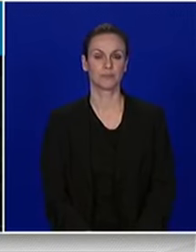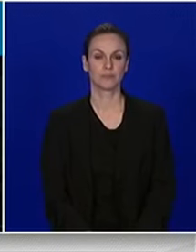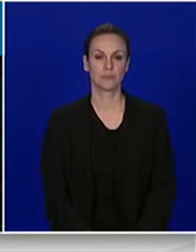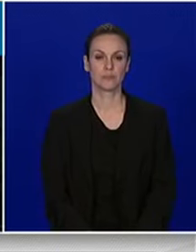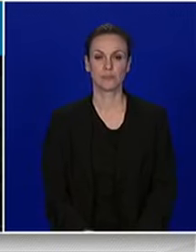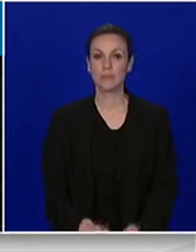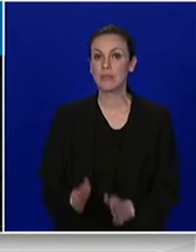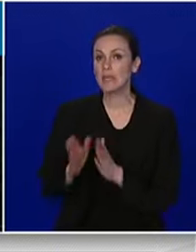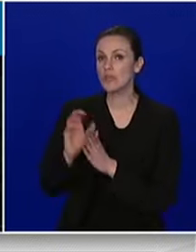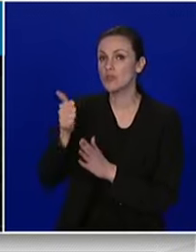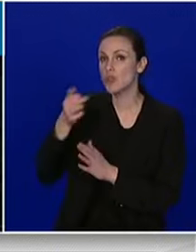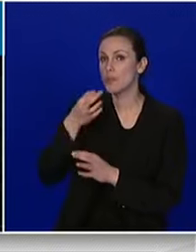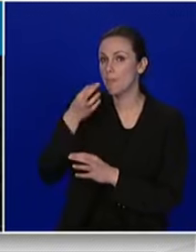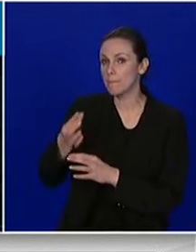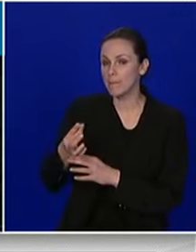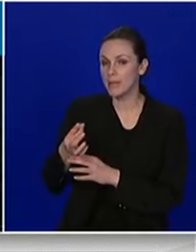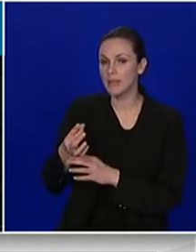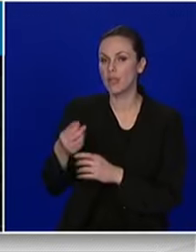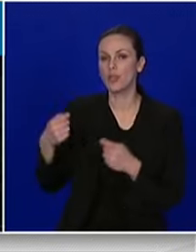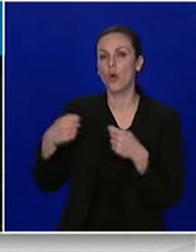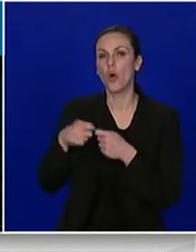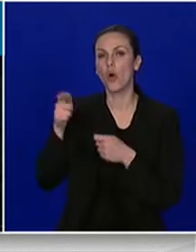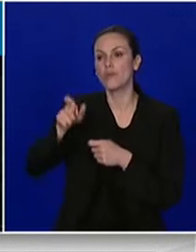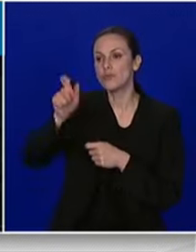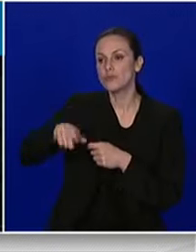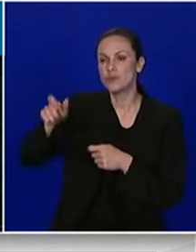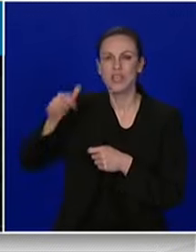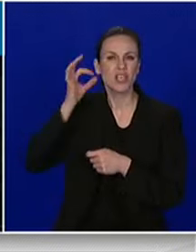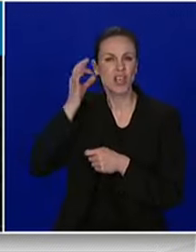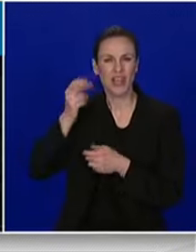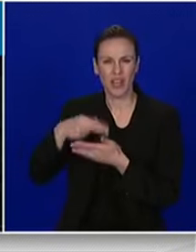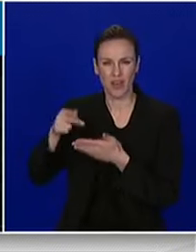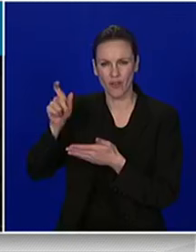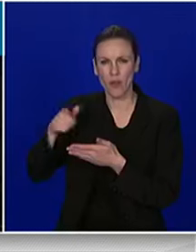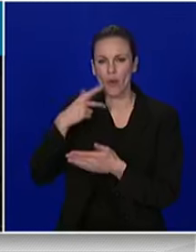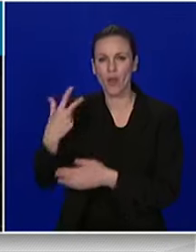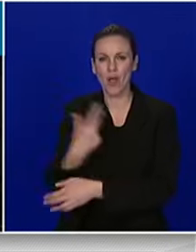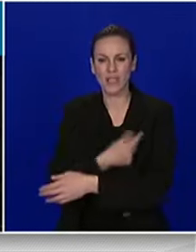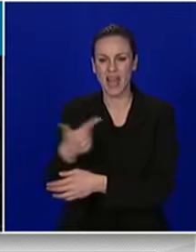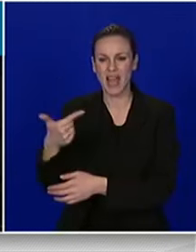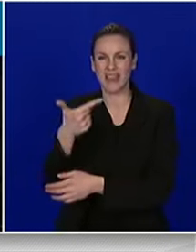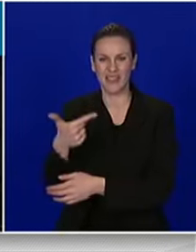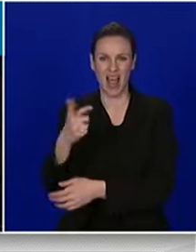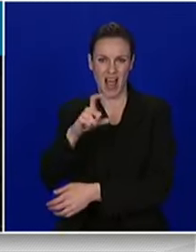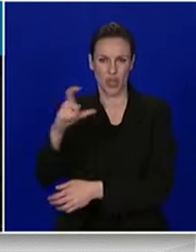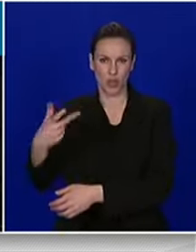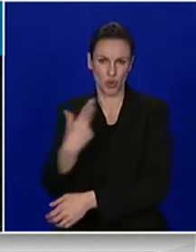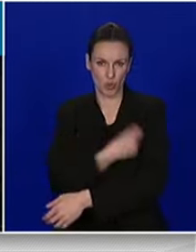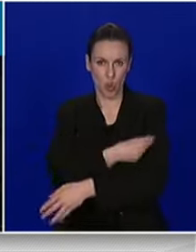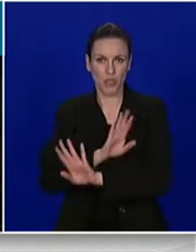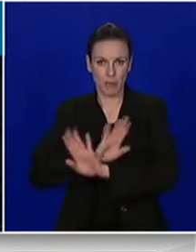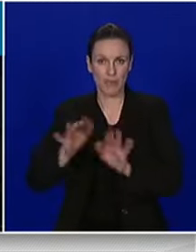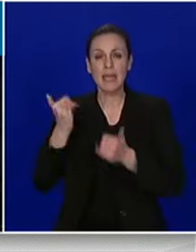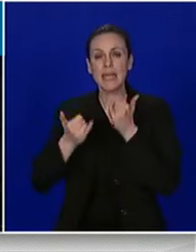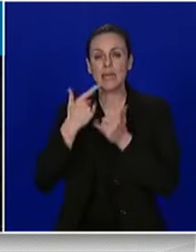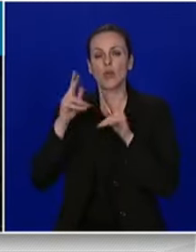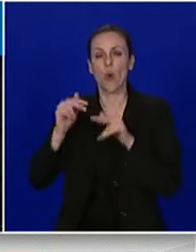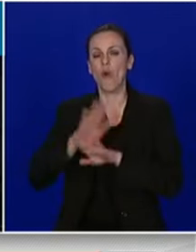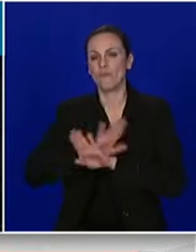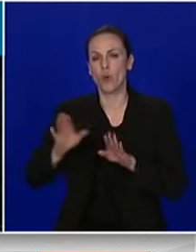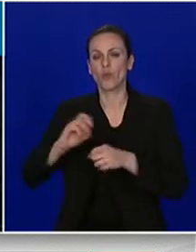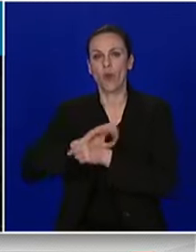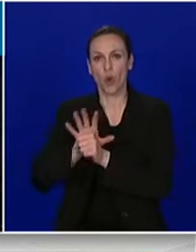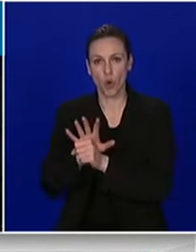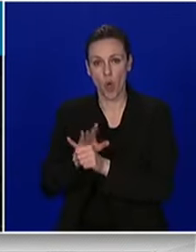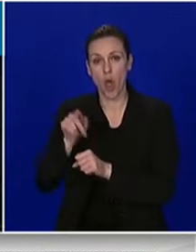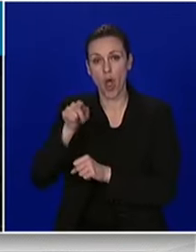Mogu samo evo još jedno, što se tiče osoba koje su cijepljene s obje doze ili su preboljele koronu,